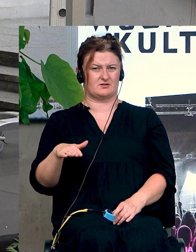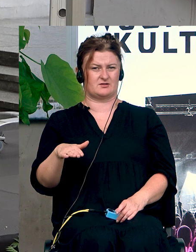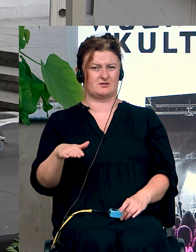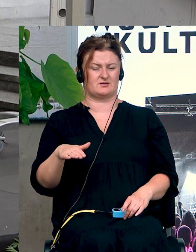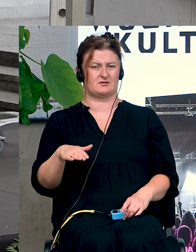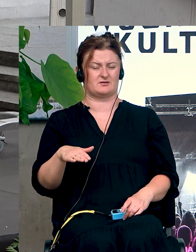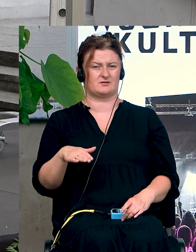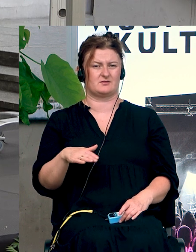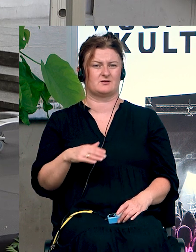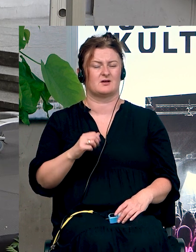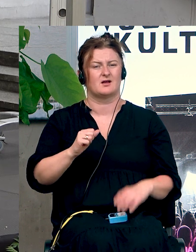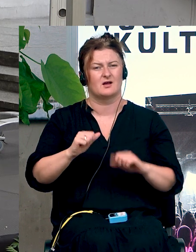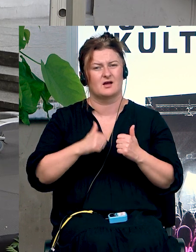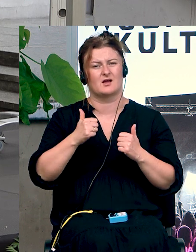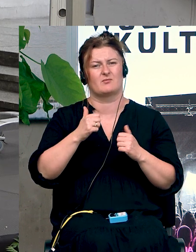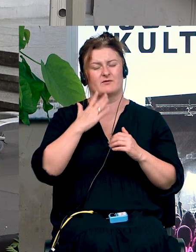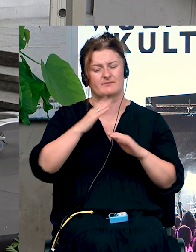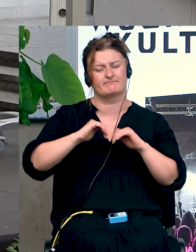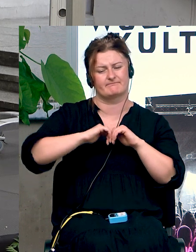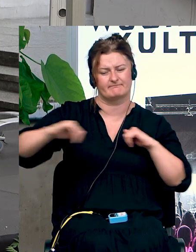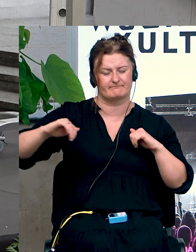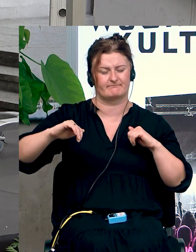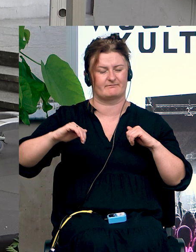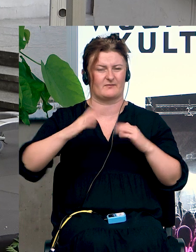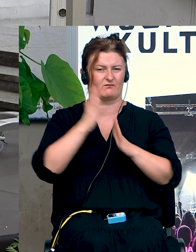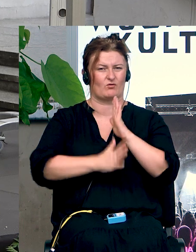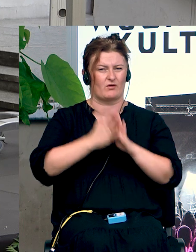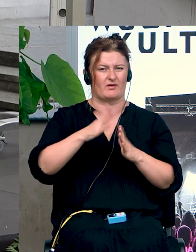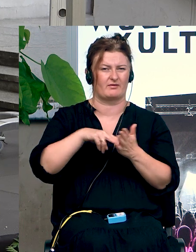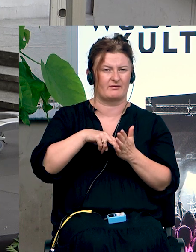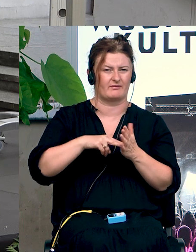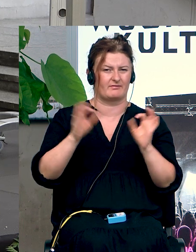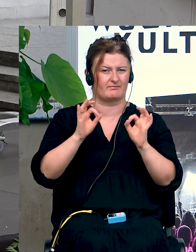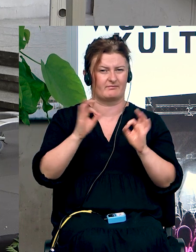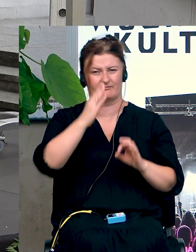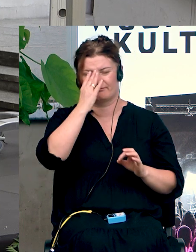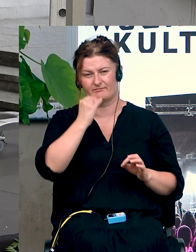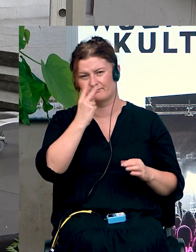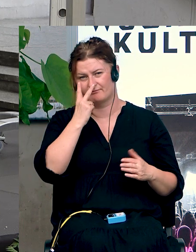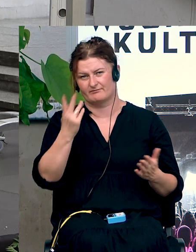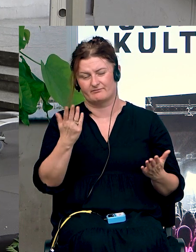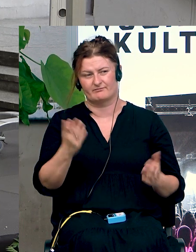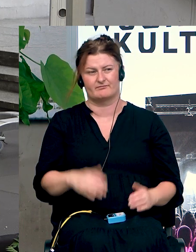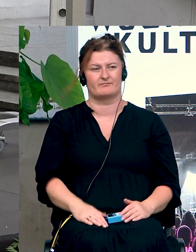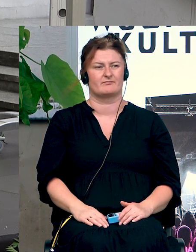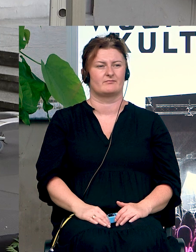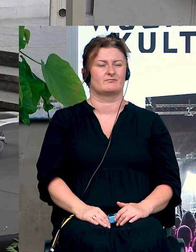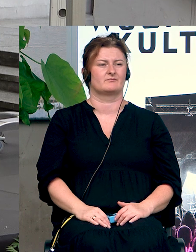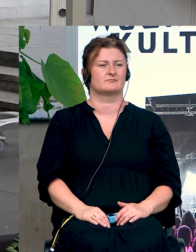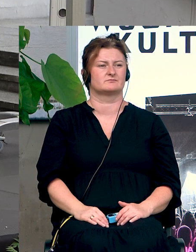ich od tych wojennych jakby traum i tych obrazków strasznych, które same malują.